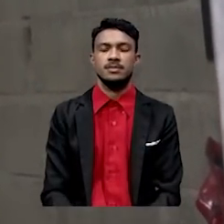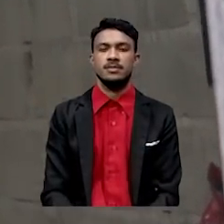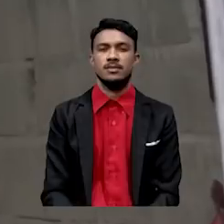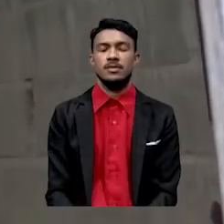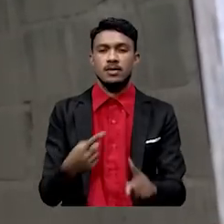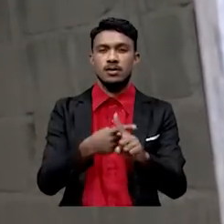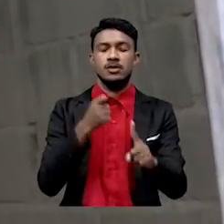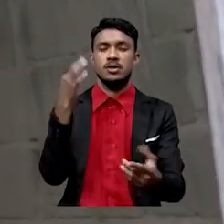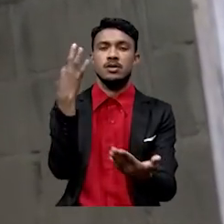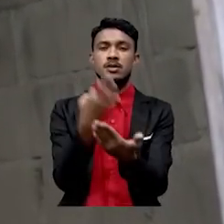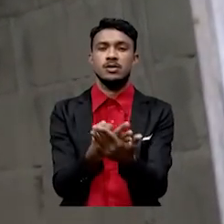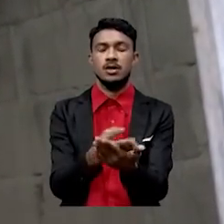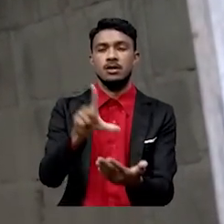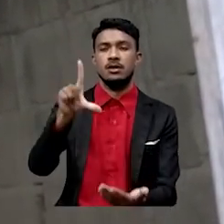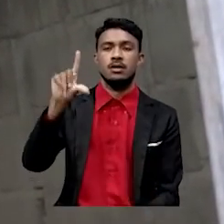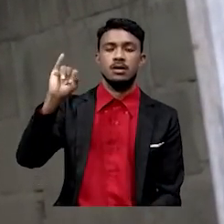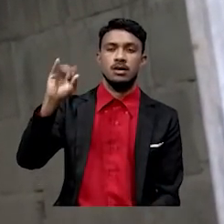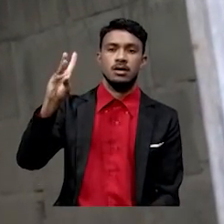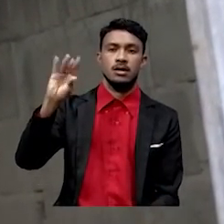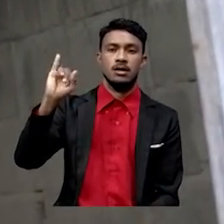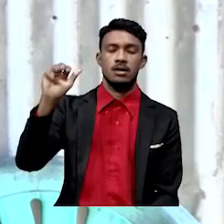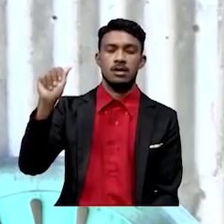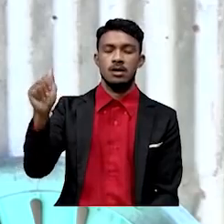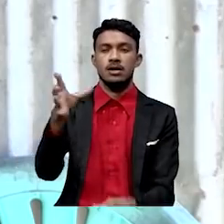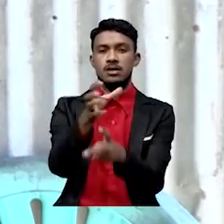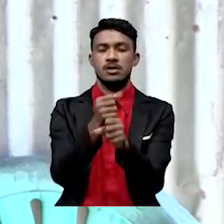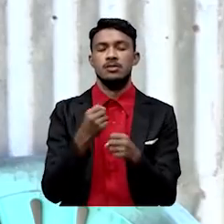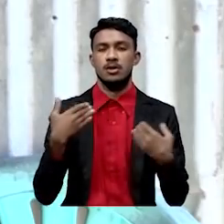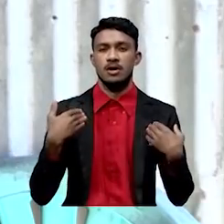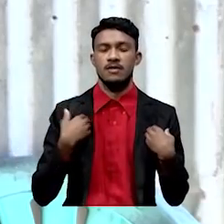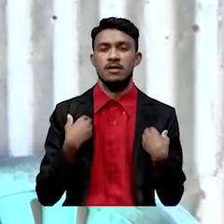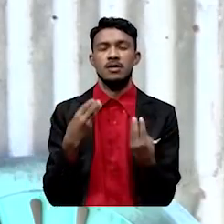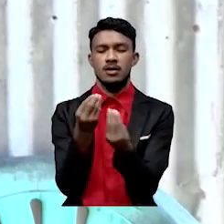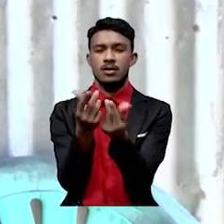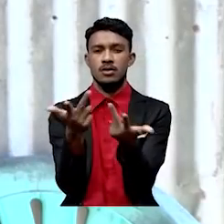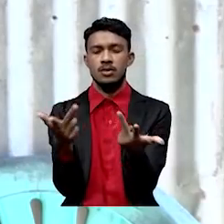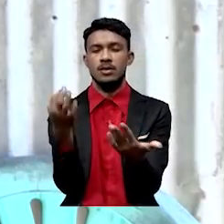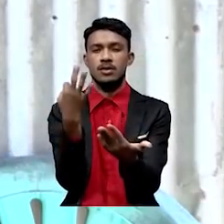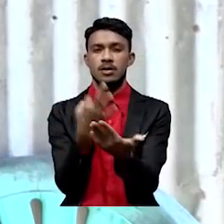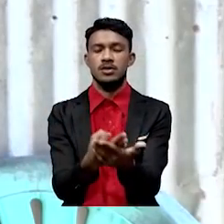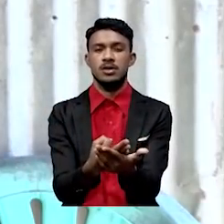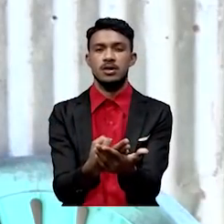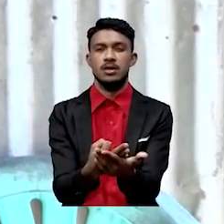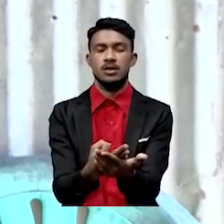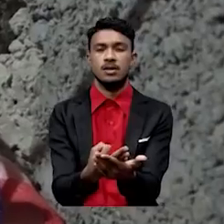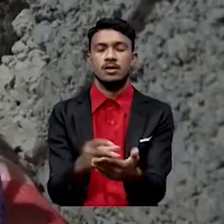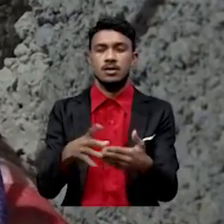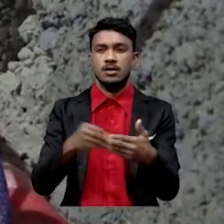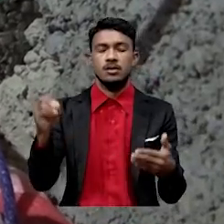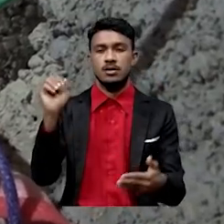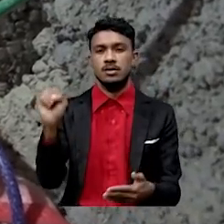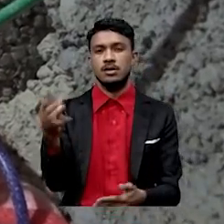Husi osang nebe man Lidia simu, ia naba restu osang dolar sanulo resen